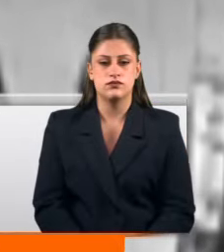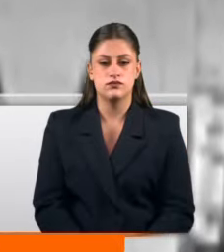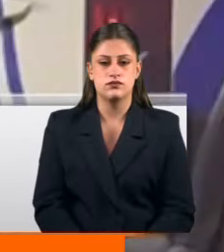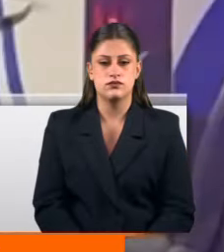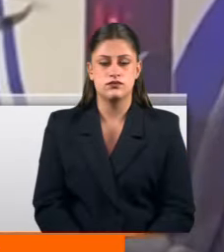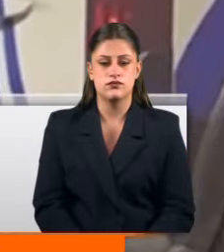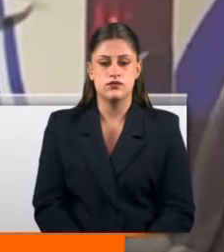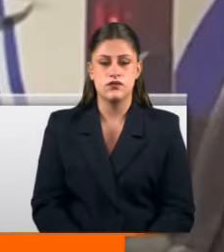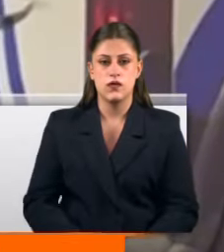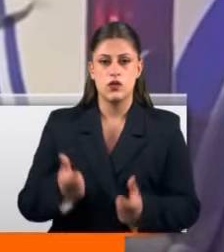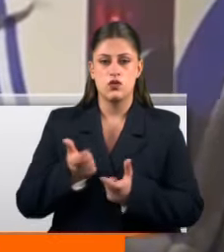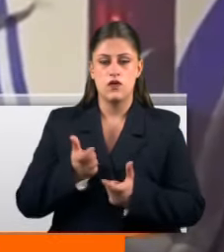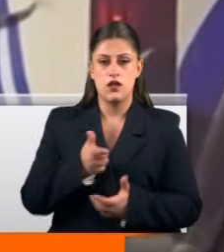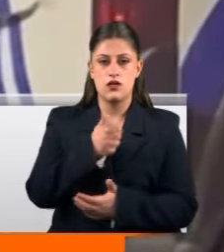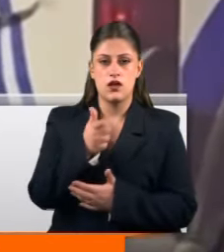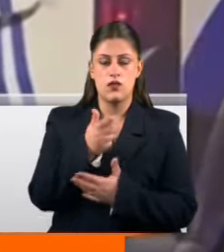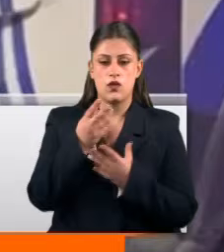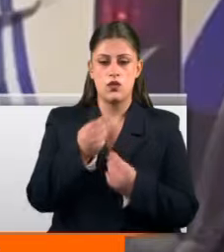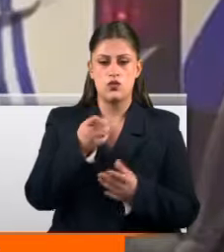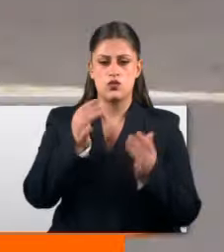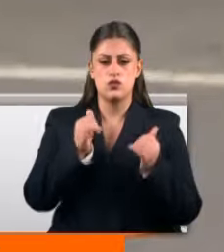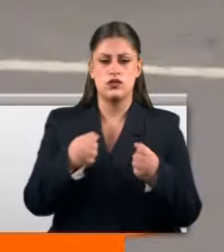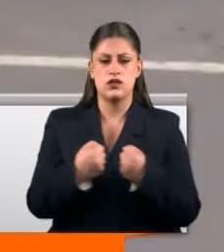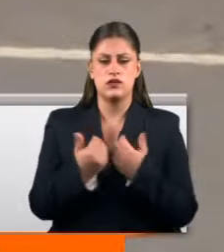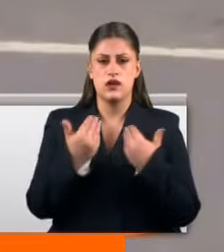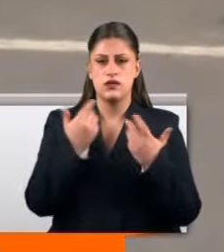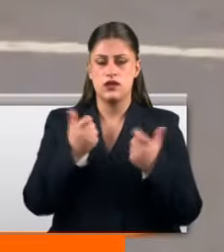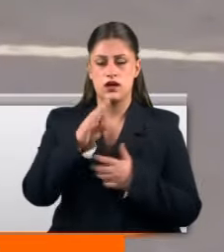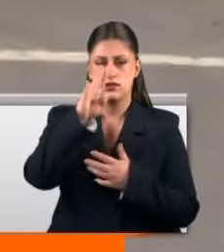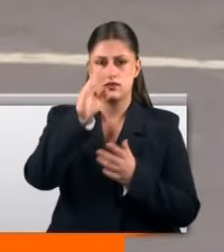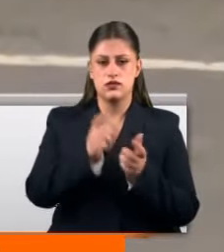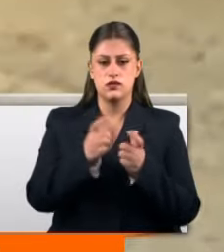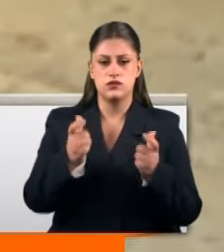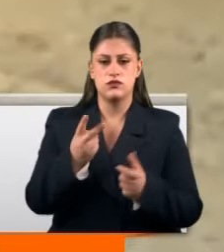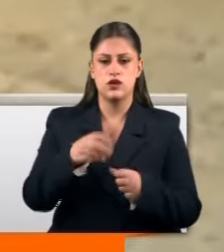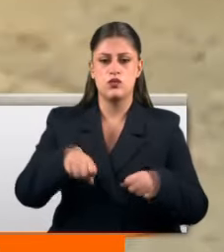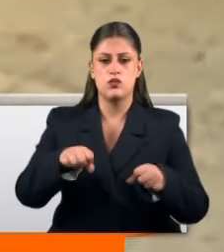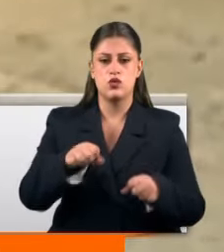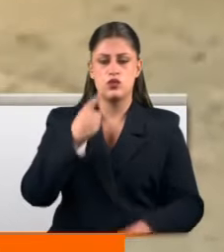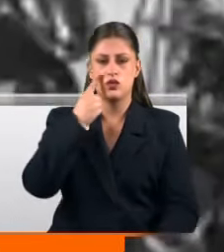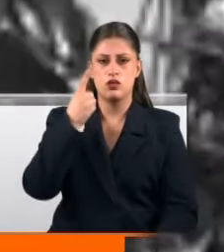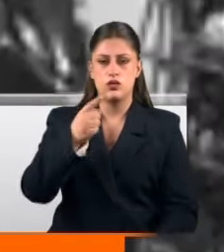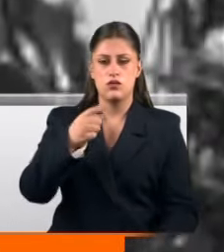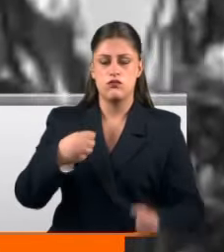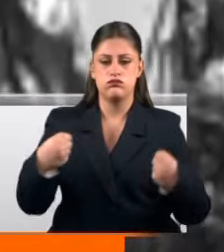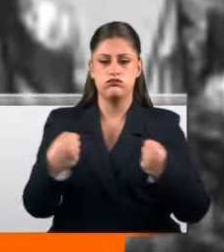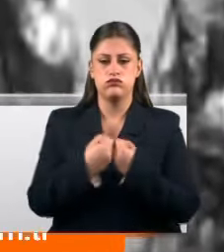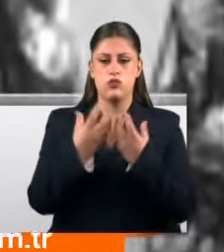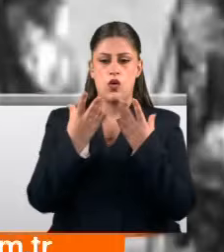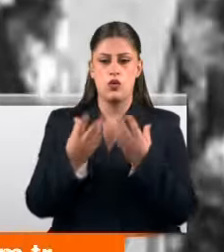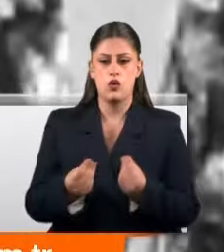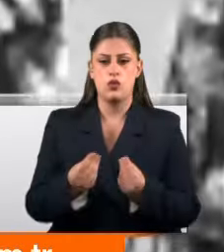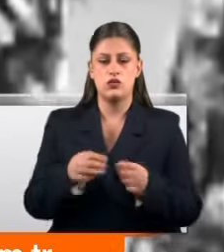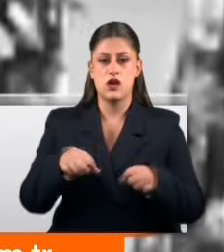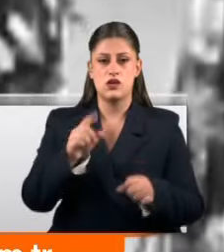işte güvenlik kamerasına yansıyan feci kazanın adresi İstanbul iki motosiklet sürücüsü kafa kafaya çarpıştı